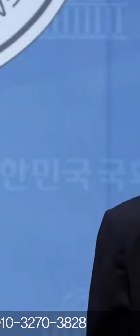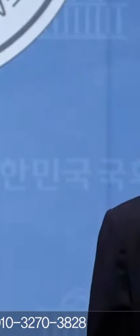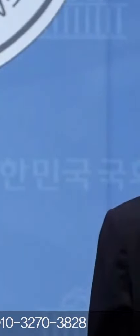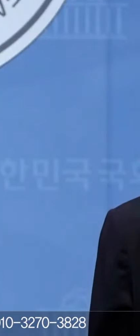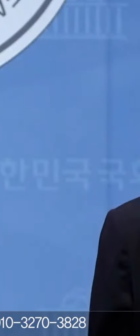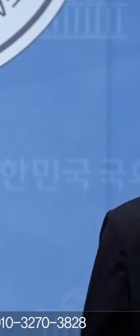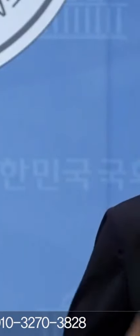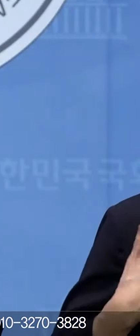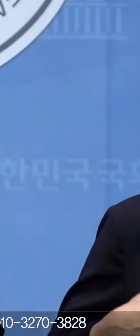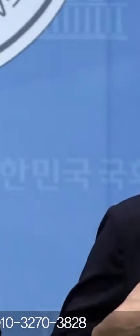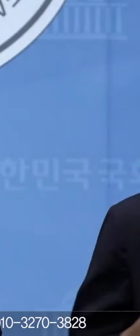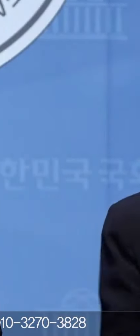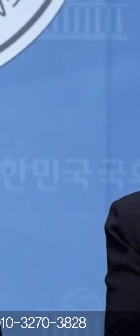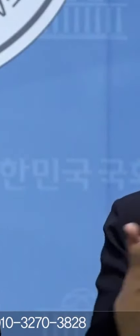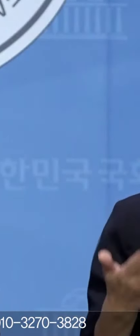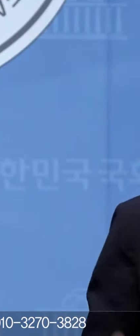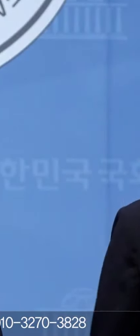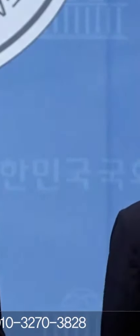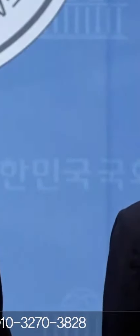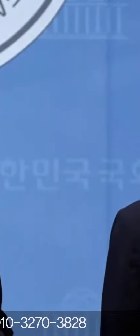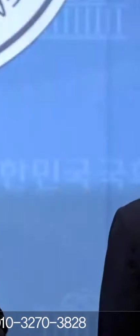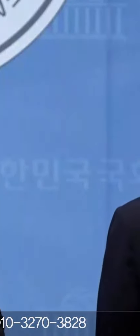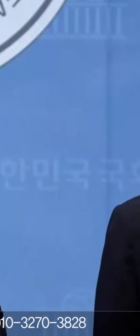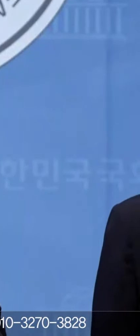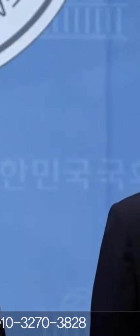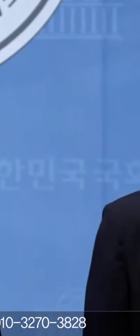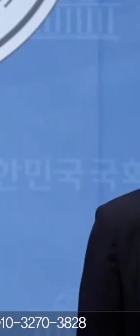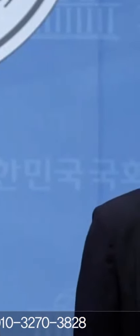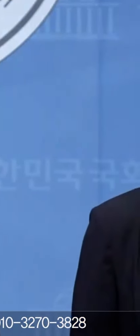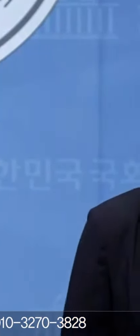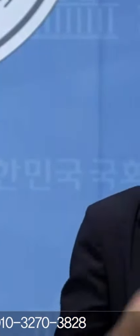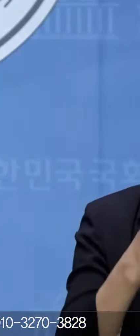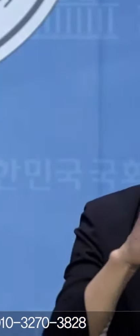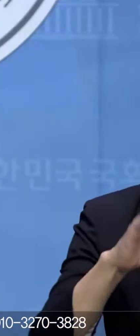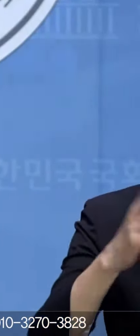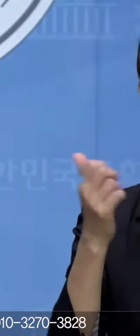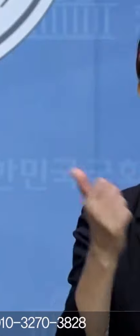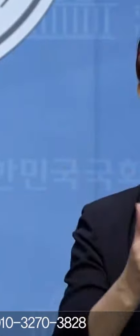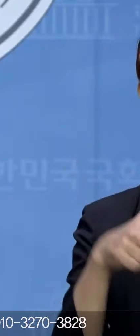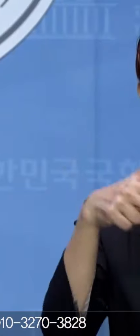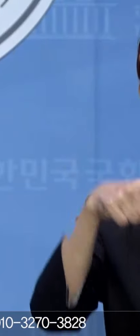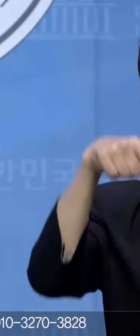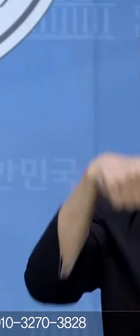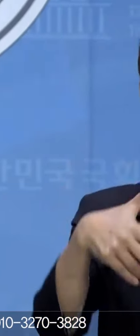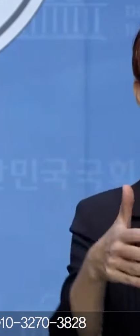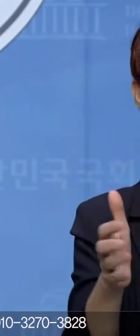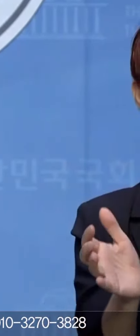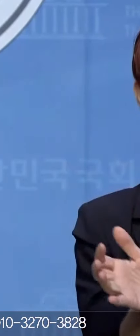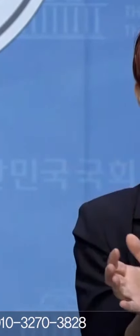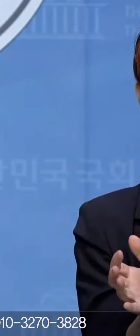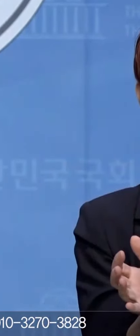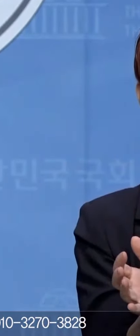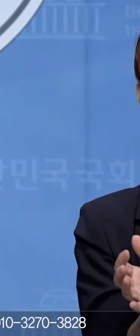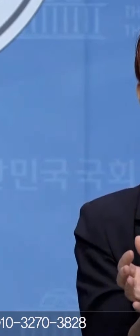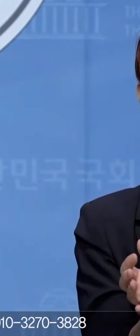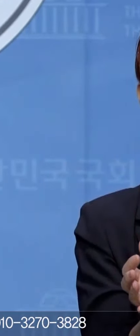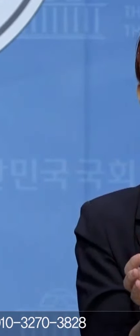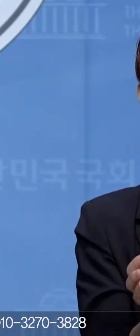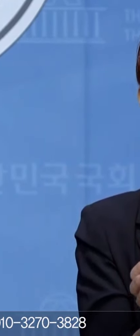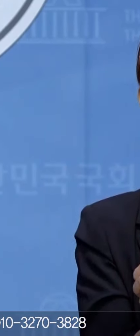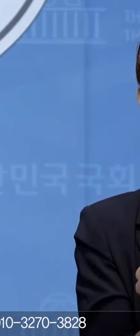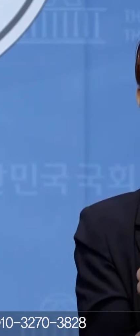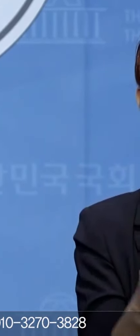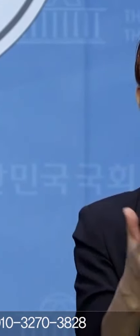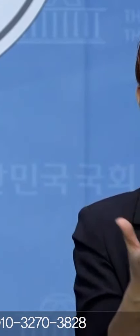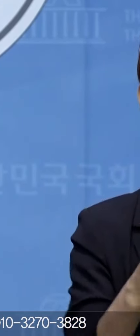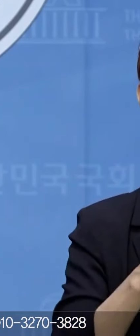네, 어른인 여러분 반갑습니다. 22대 국회에 조국혁신당의 초대